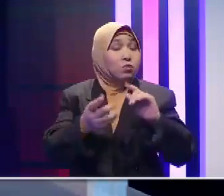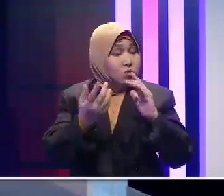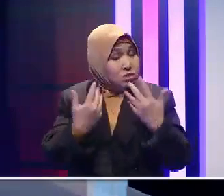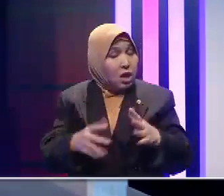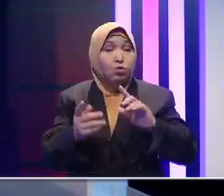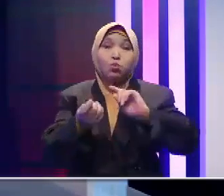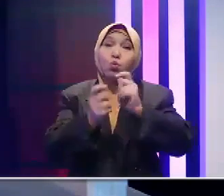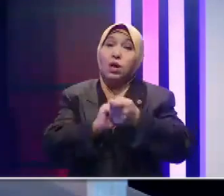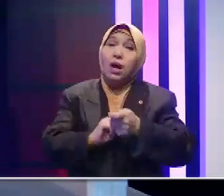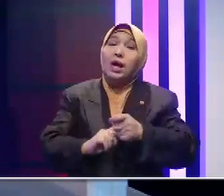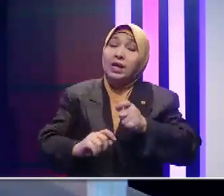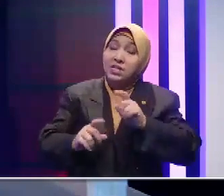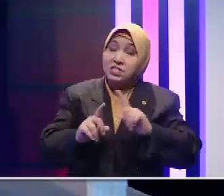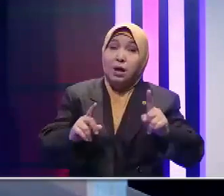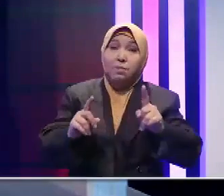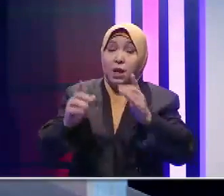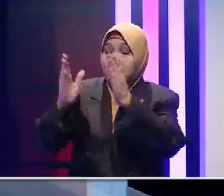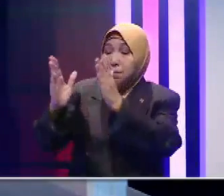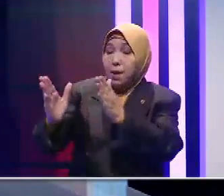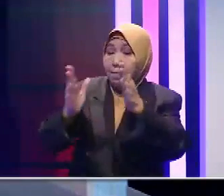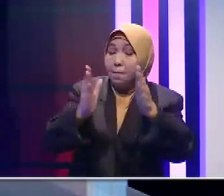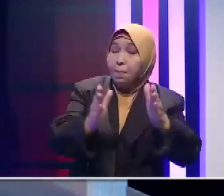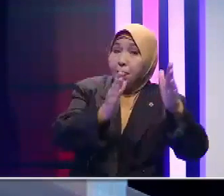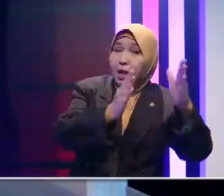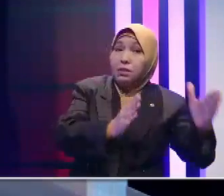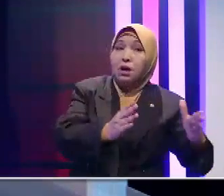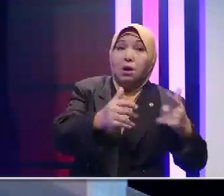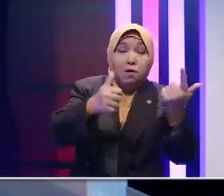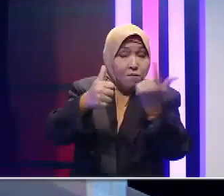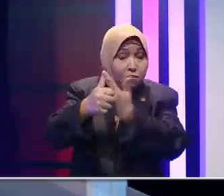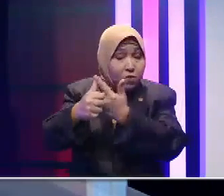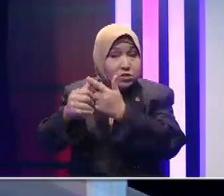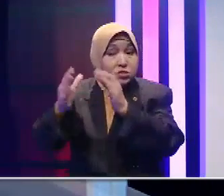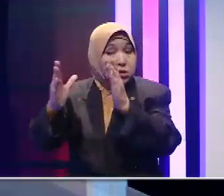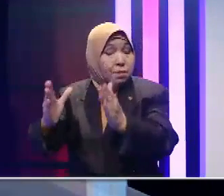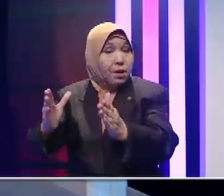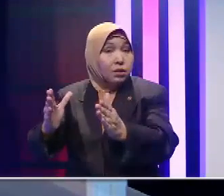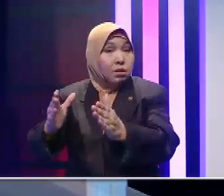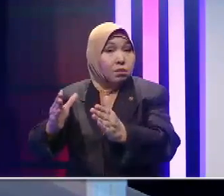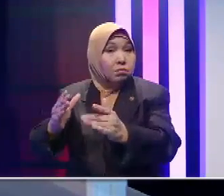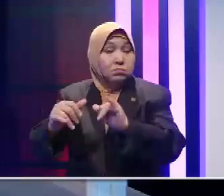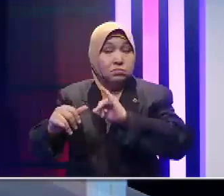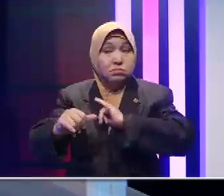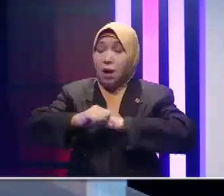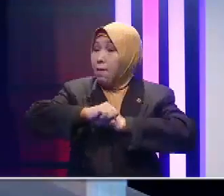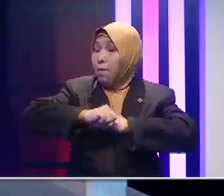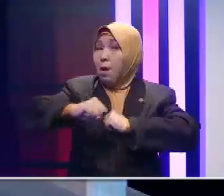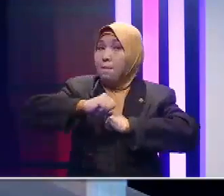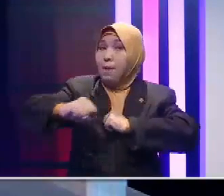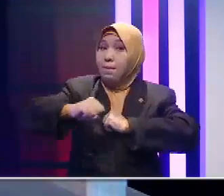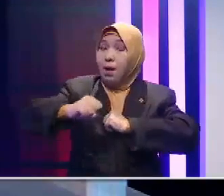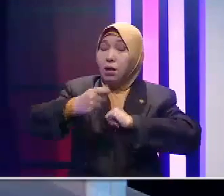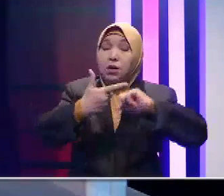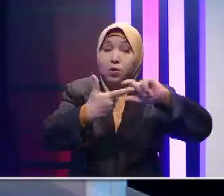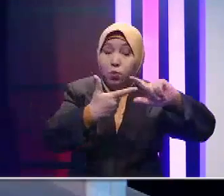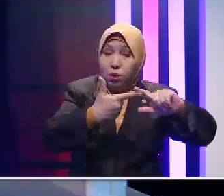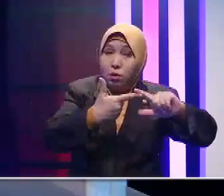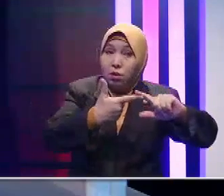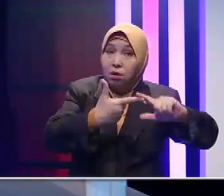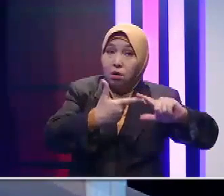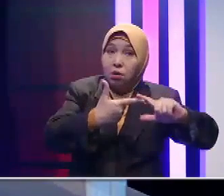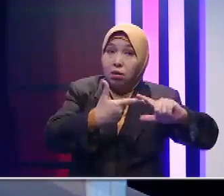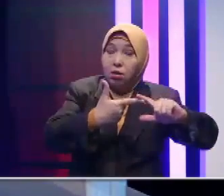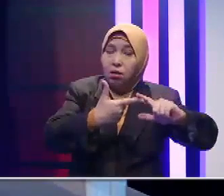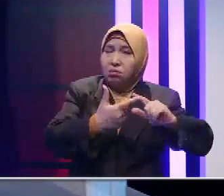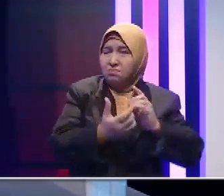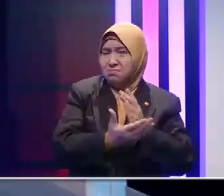kata fasa-fasa ini, saya rasakan boleh kata fasa pertama menentang, fasa kedua